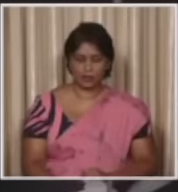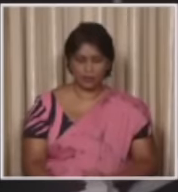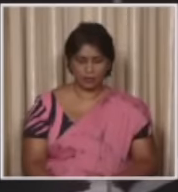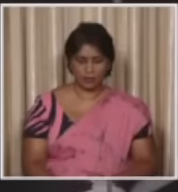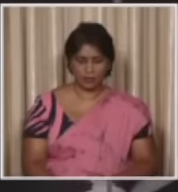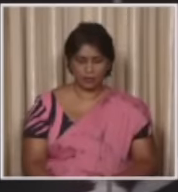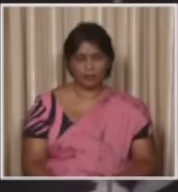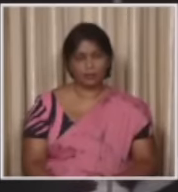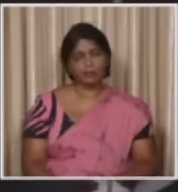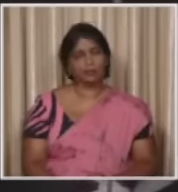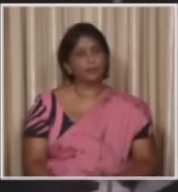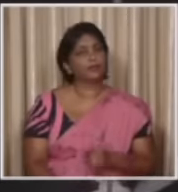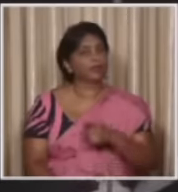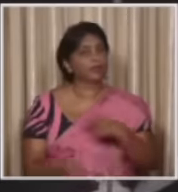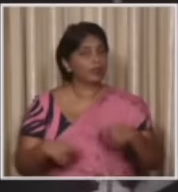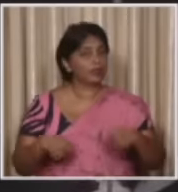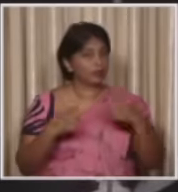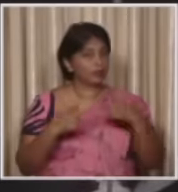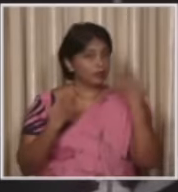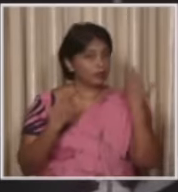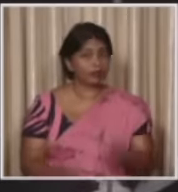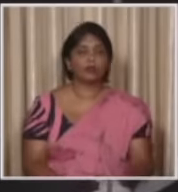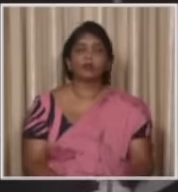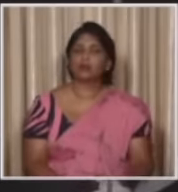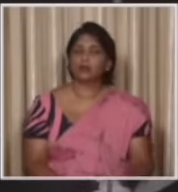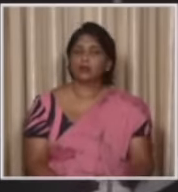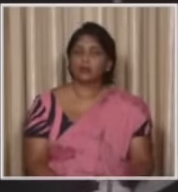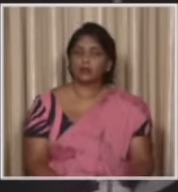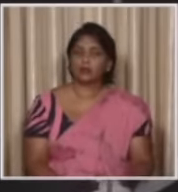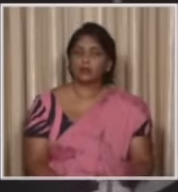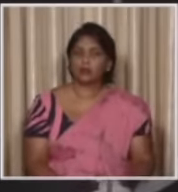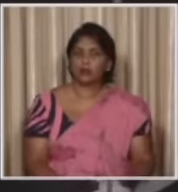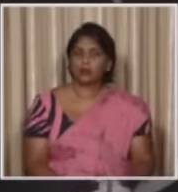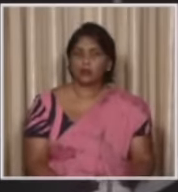11/1/2024 ජනවාරි මාසේ 11 වෙනිදා ආගිමන්ට් ඉවර කළා